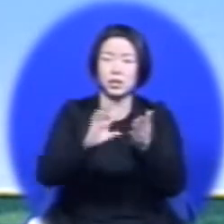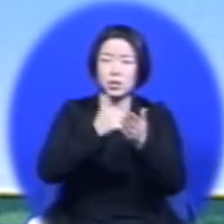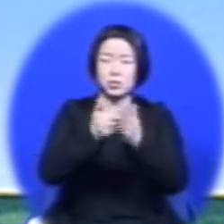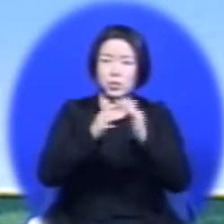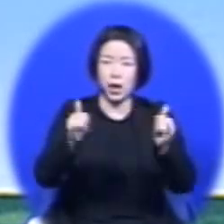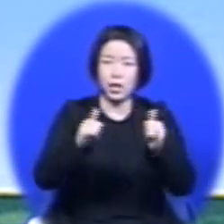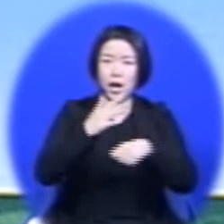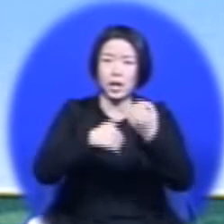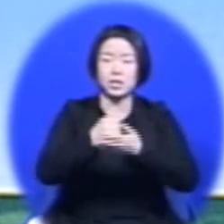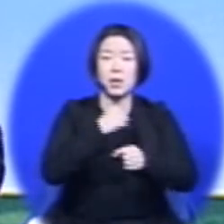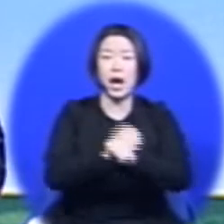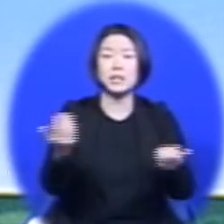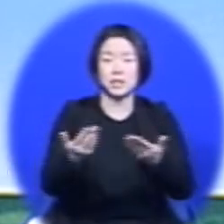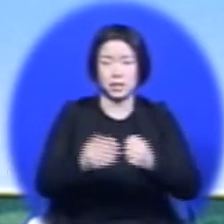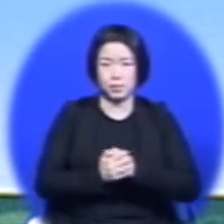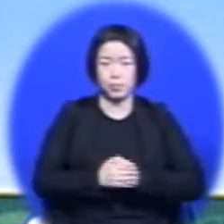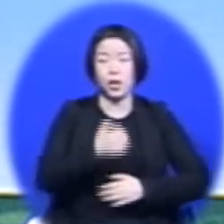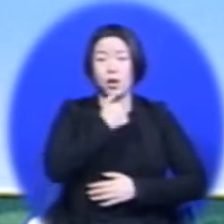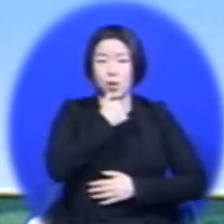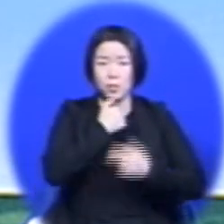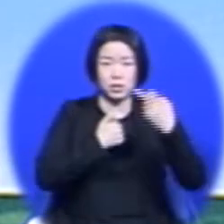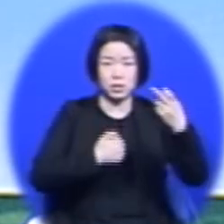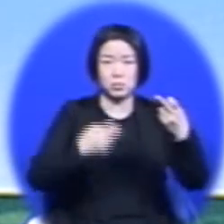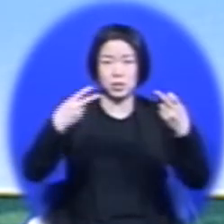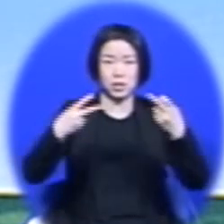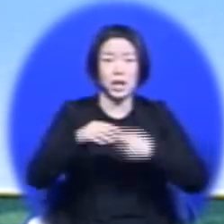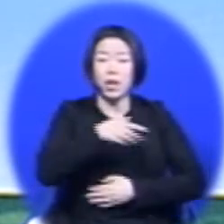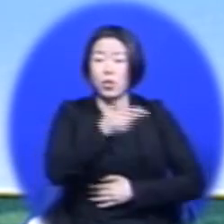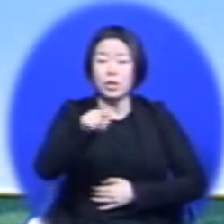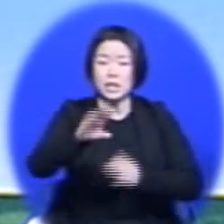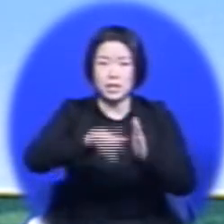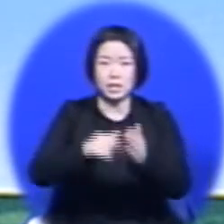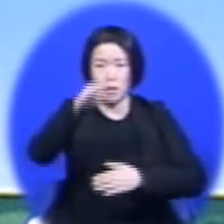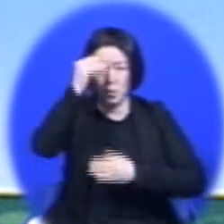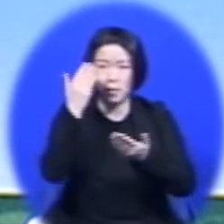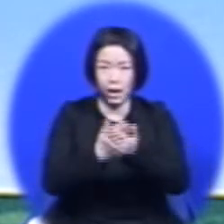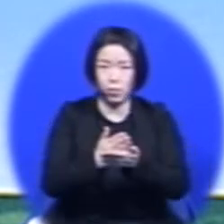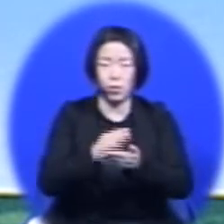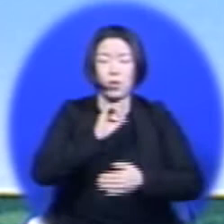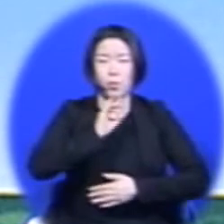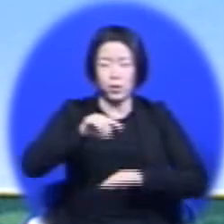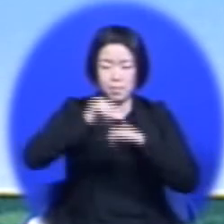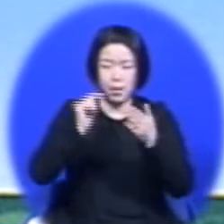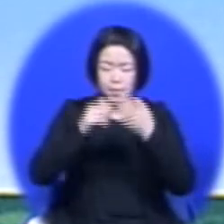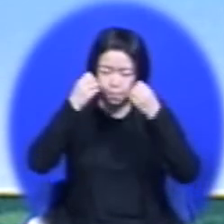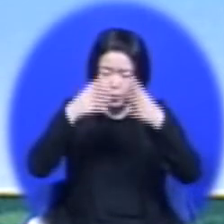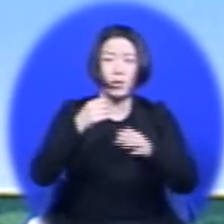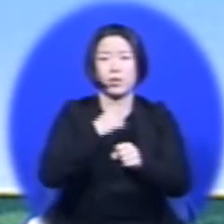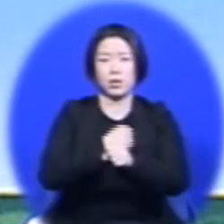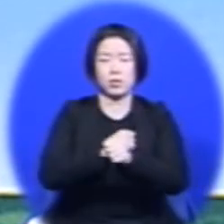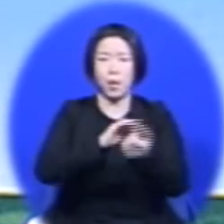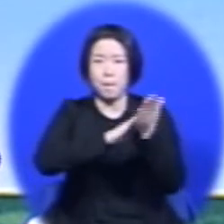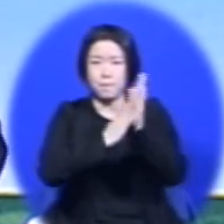일입니다. 로마서 12장 2절에 너희는 이 세대를 본받지 말고 오직 마음을 새롭게 함으로